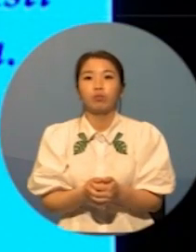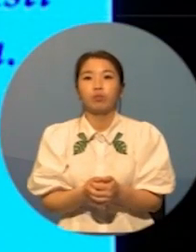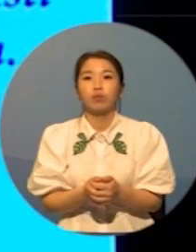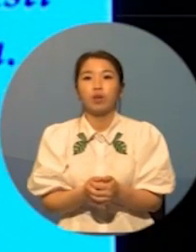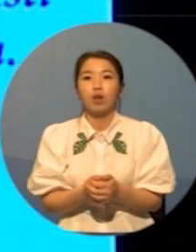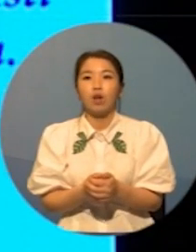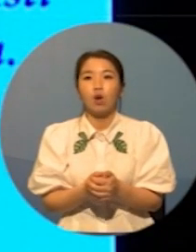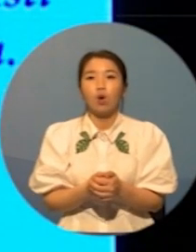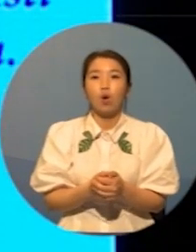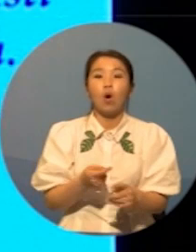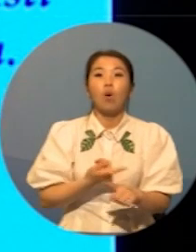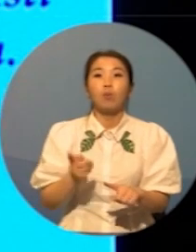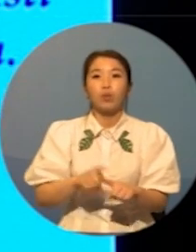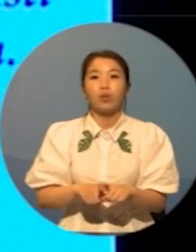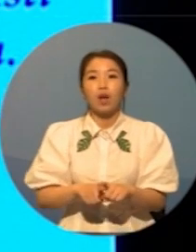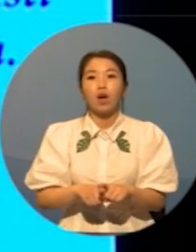Көмекші сөз арқалы байланысқан.